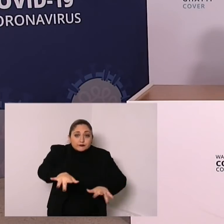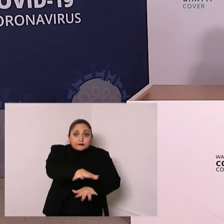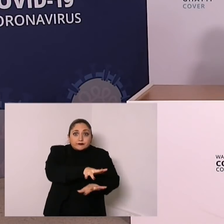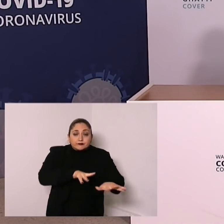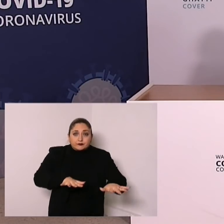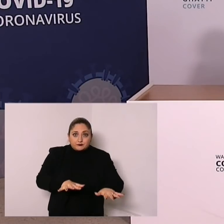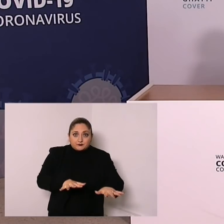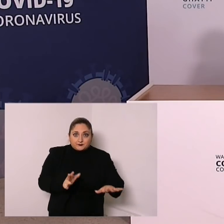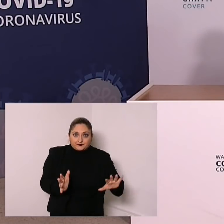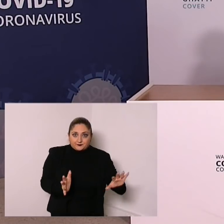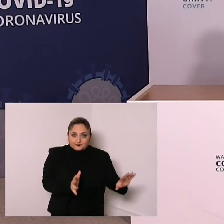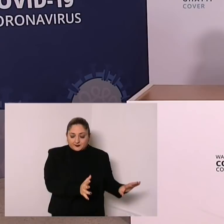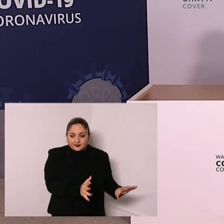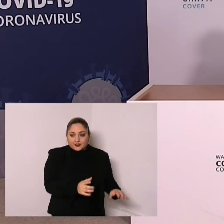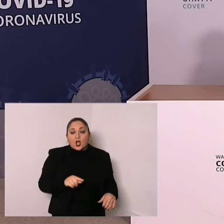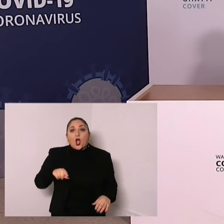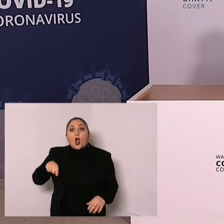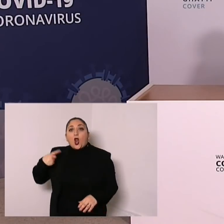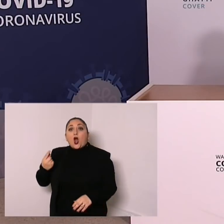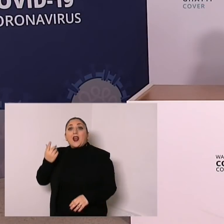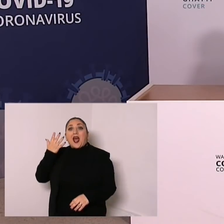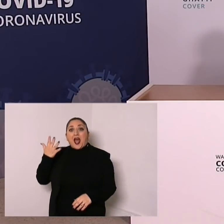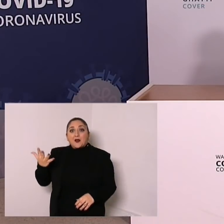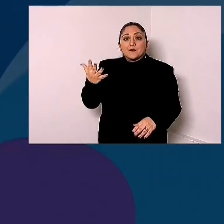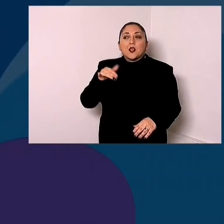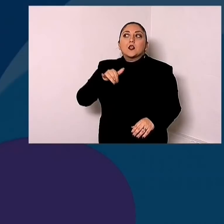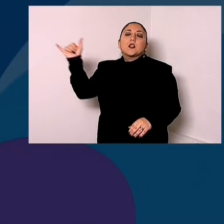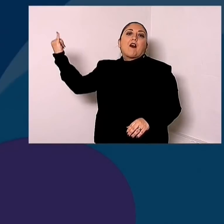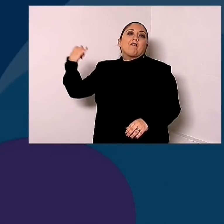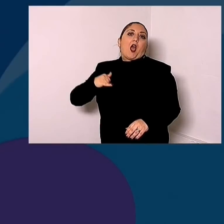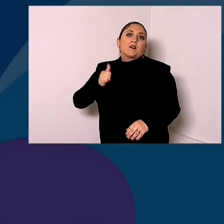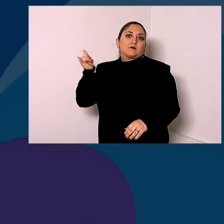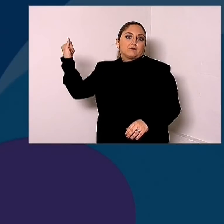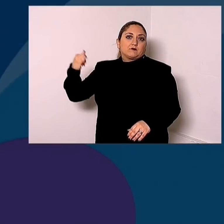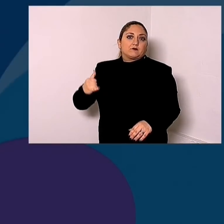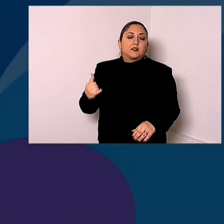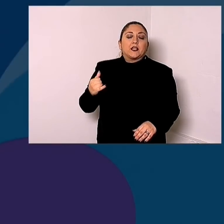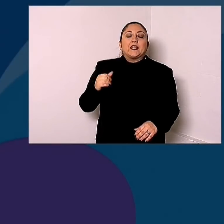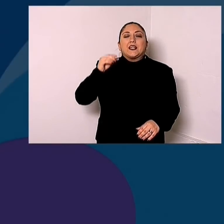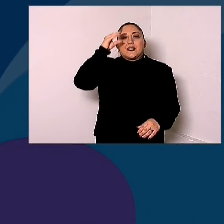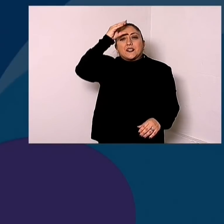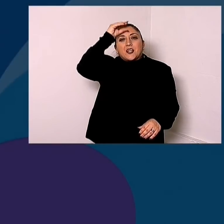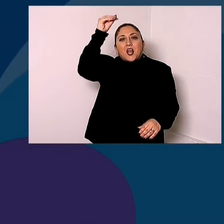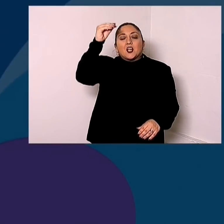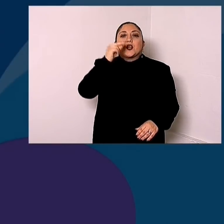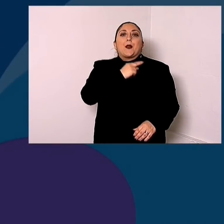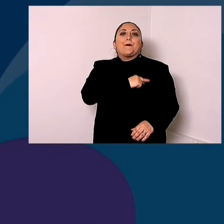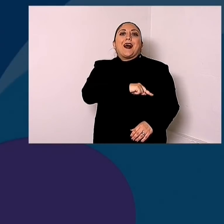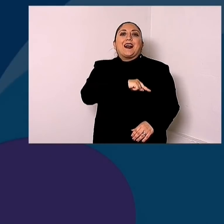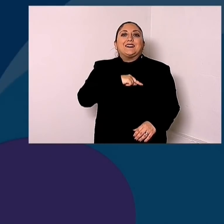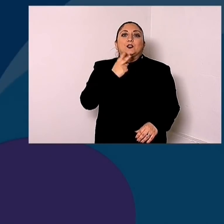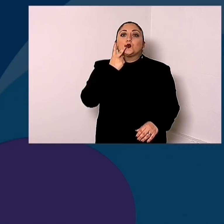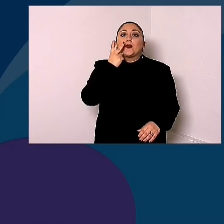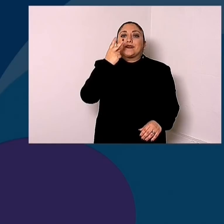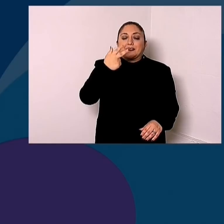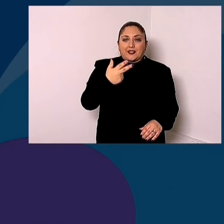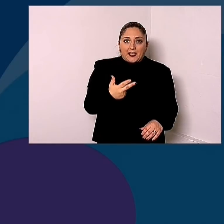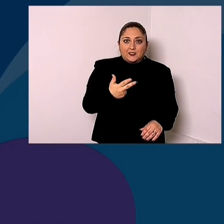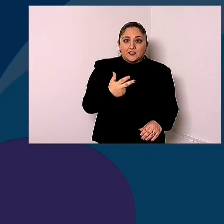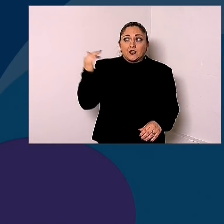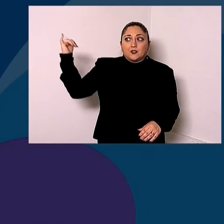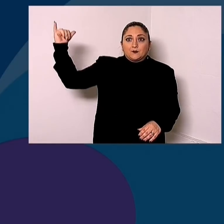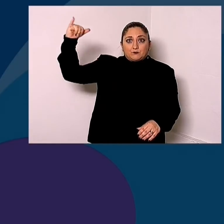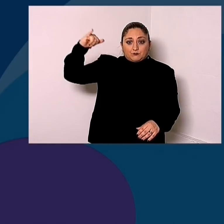Il-5 każijiet l-oħra li huma relatati ma' safar inkludu raġel Malti ta' 28 sena li dan